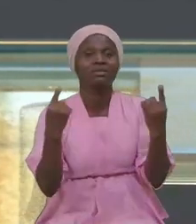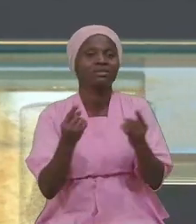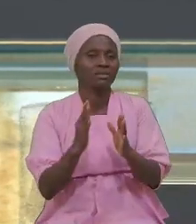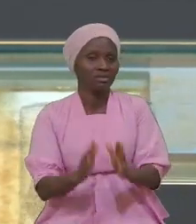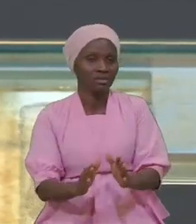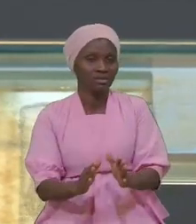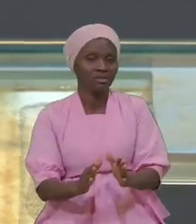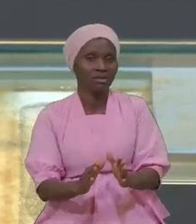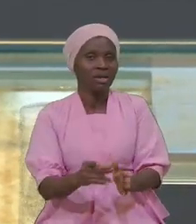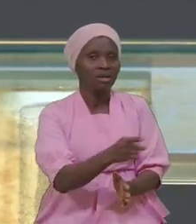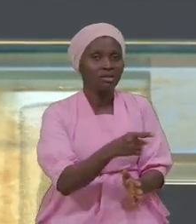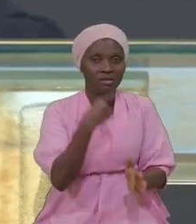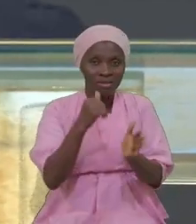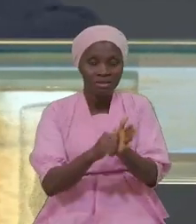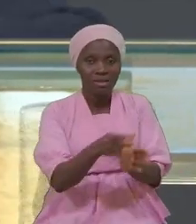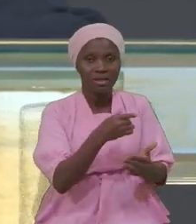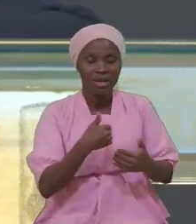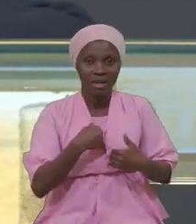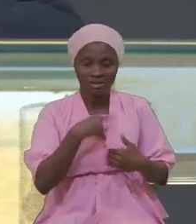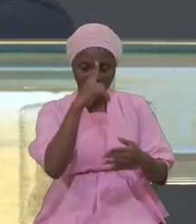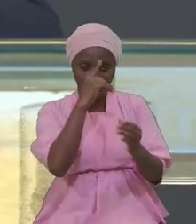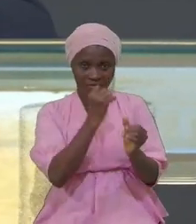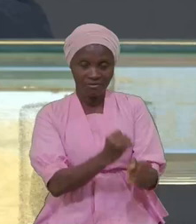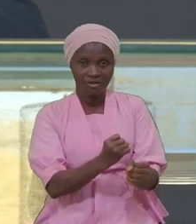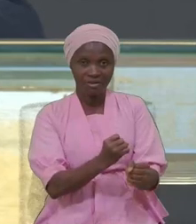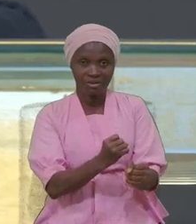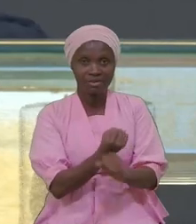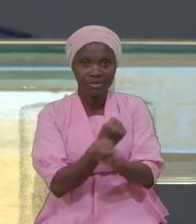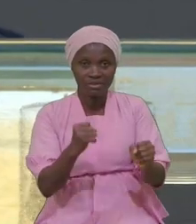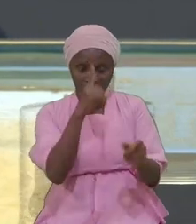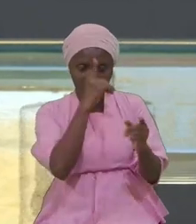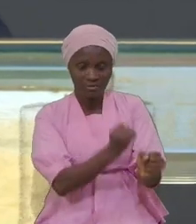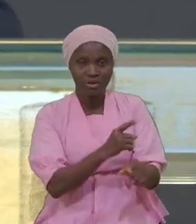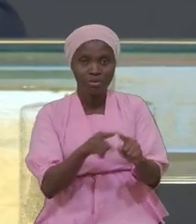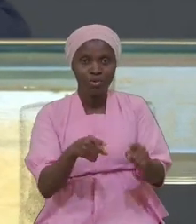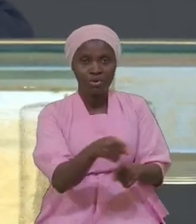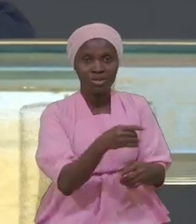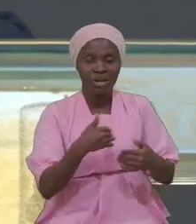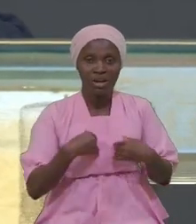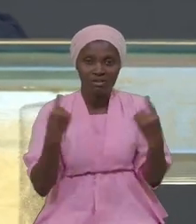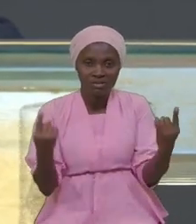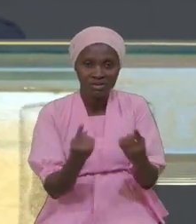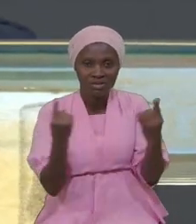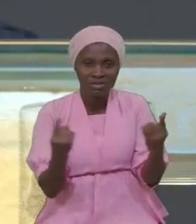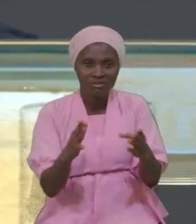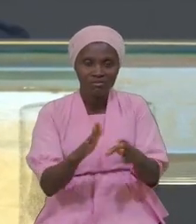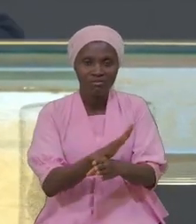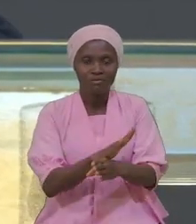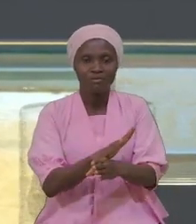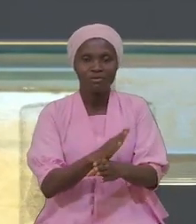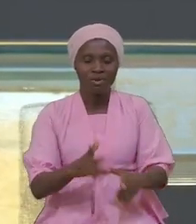des actes iniques, un style de vie pécheur. Ésaïe